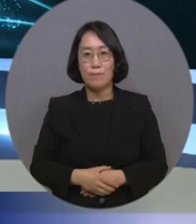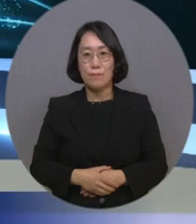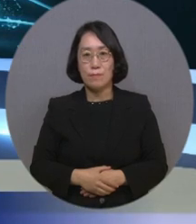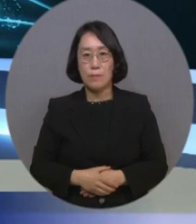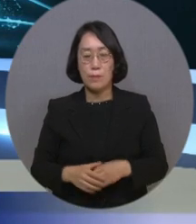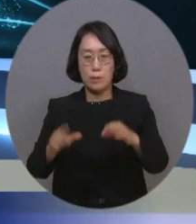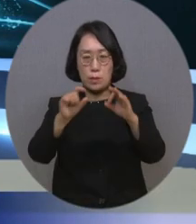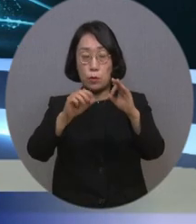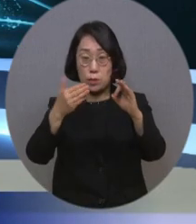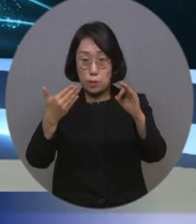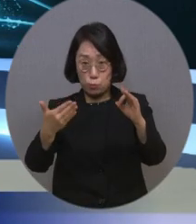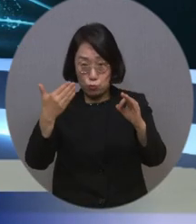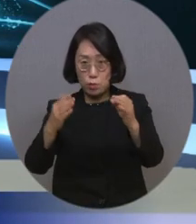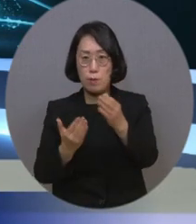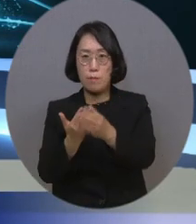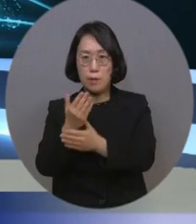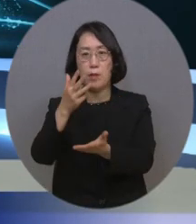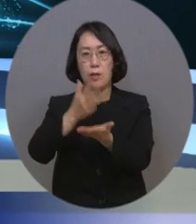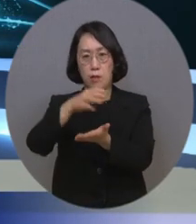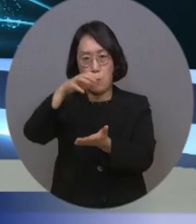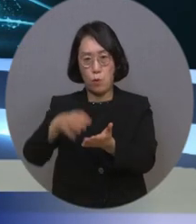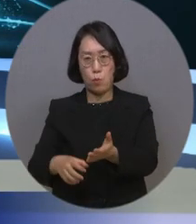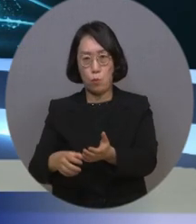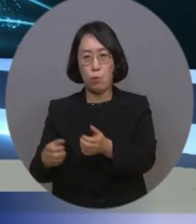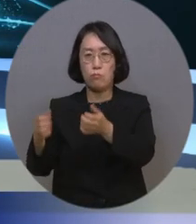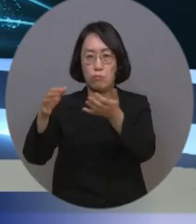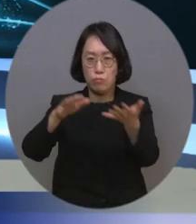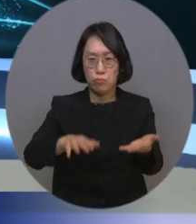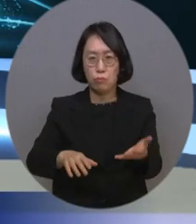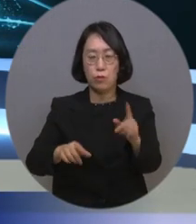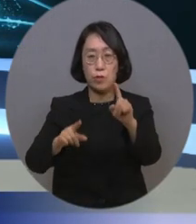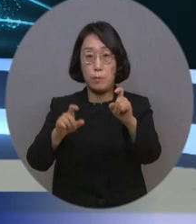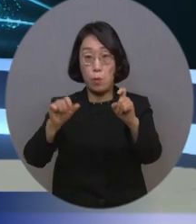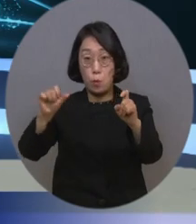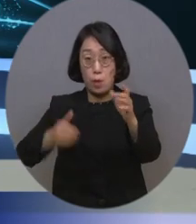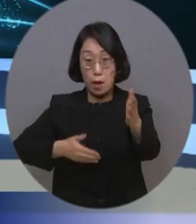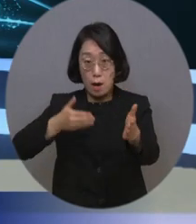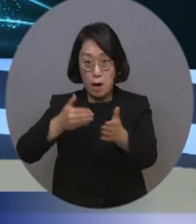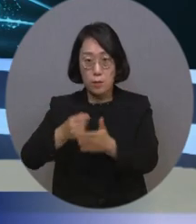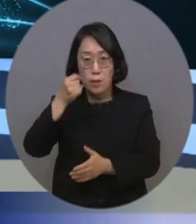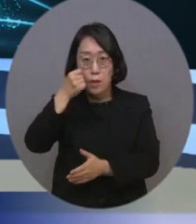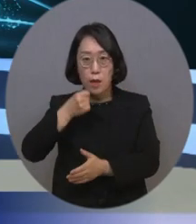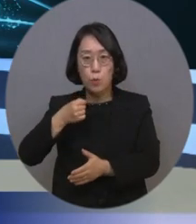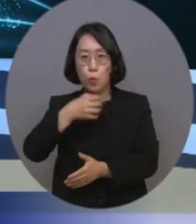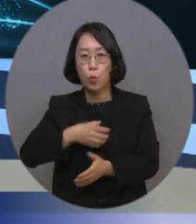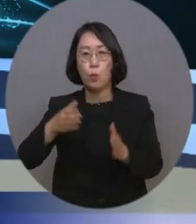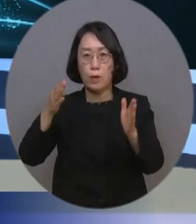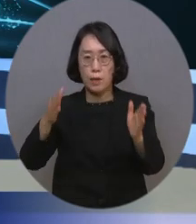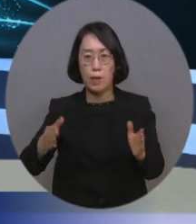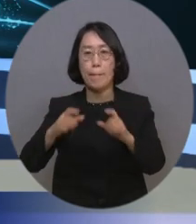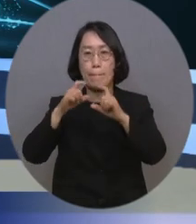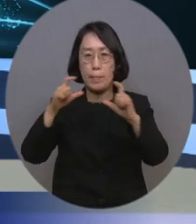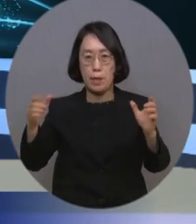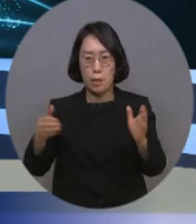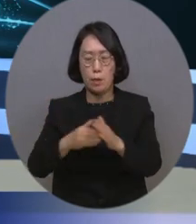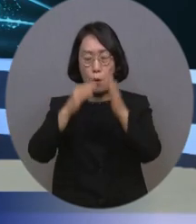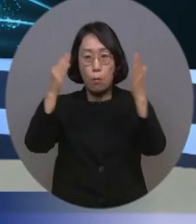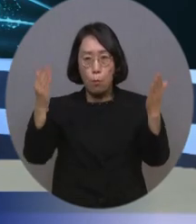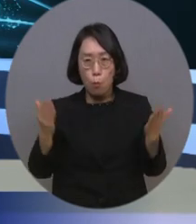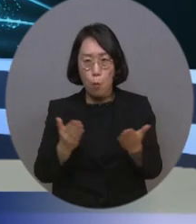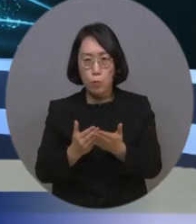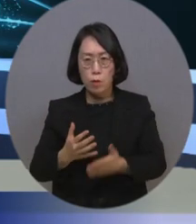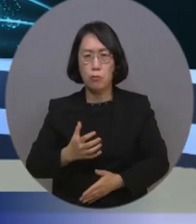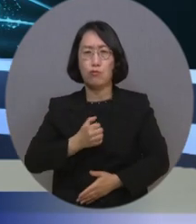지난 10월 29일 발생한 이태원 참사로 11월 5일까지 국가 애도 기간이 지정됐습니다. 모두에게